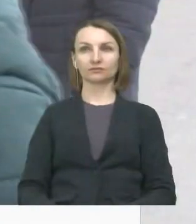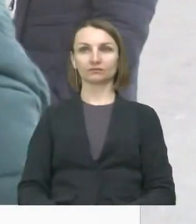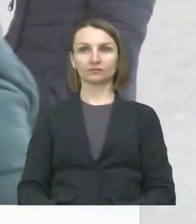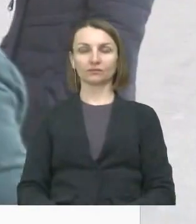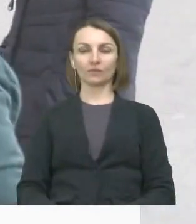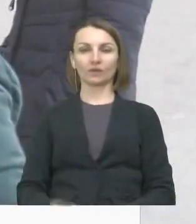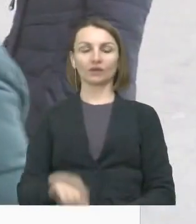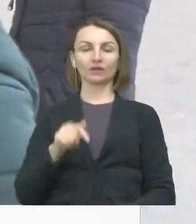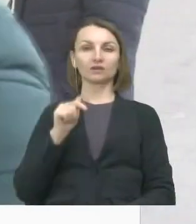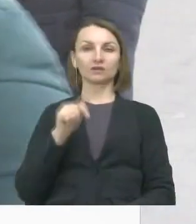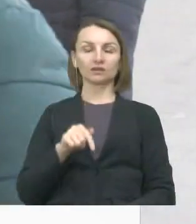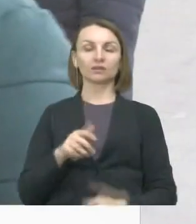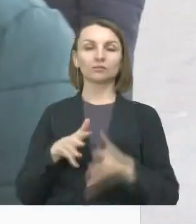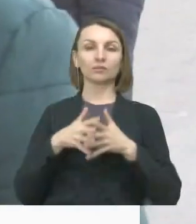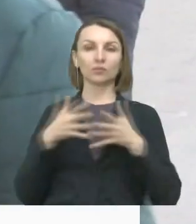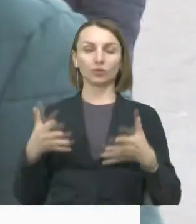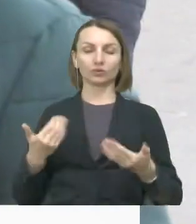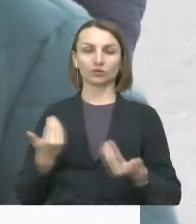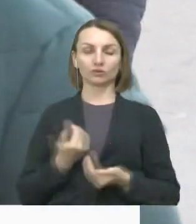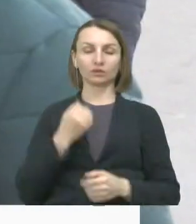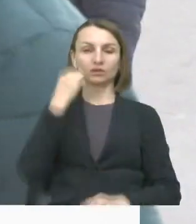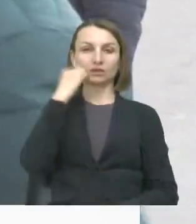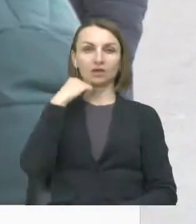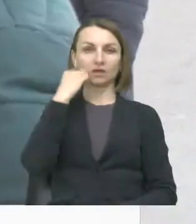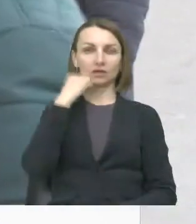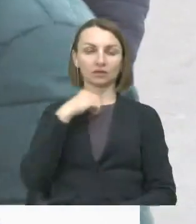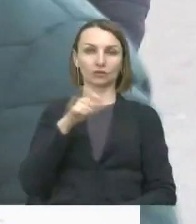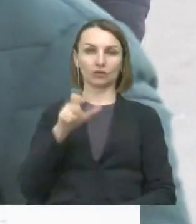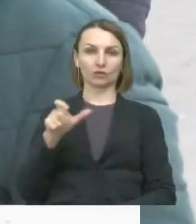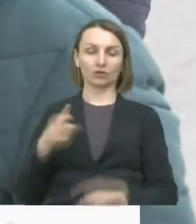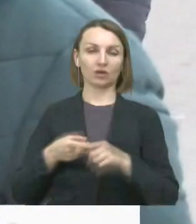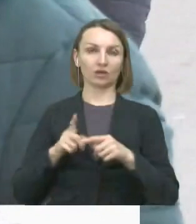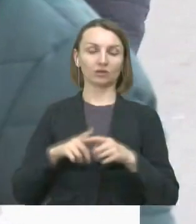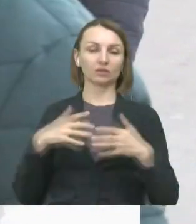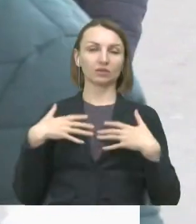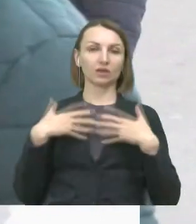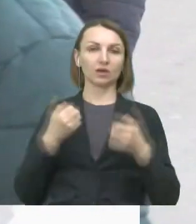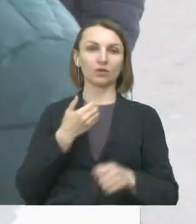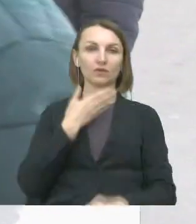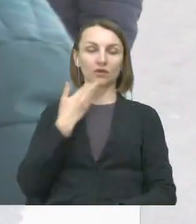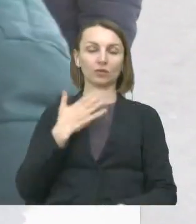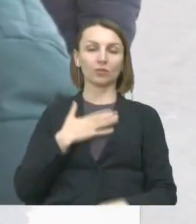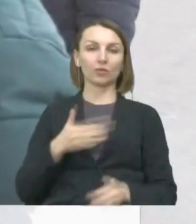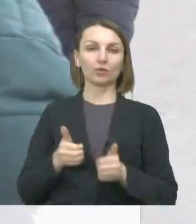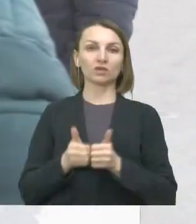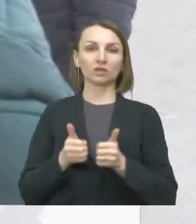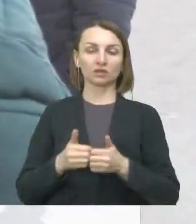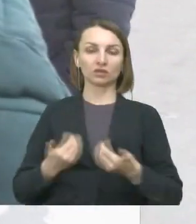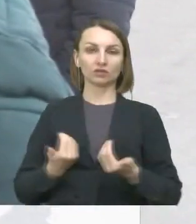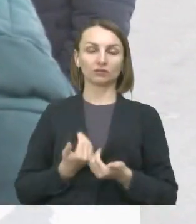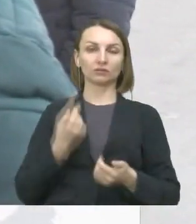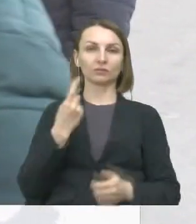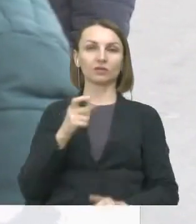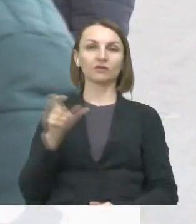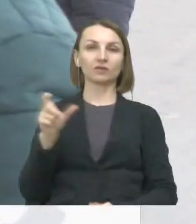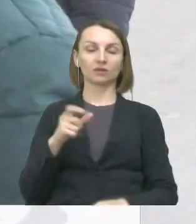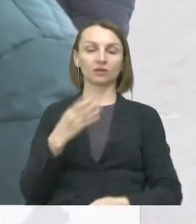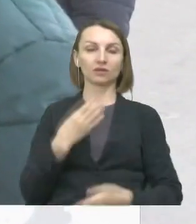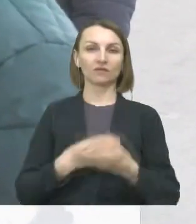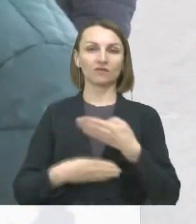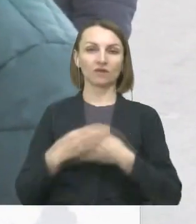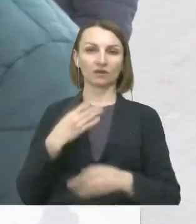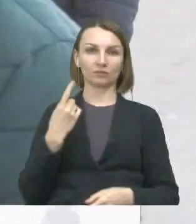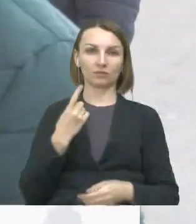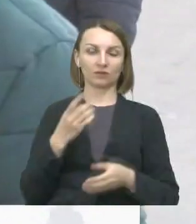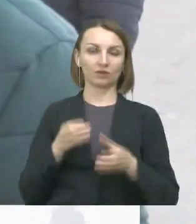В основном здесь живут пожилые люди, не имеющие крепкого здоровья. Мой сосед, проживающий на первом этаже, является инвалидом первой